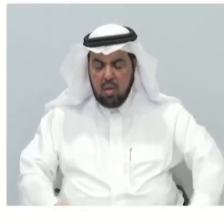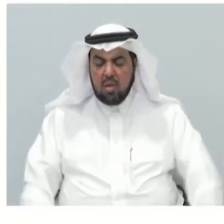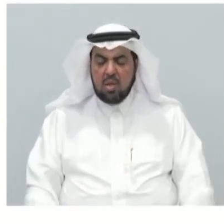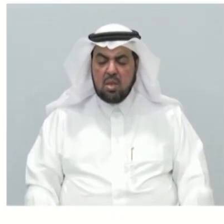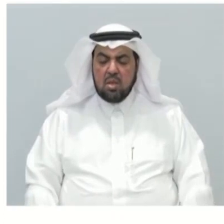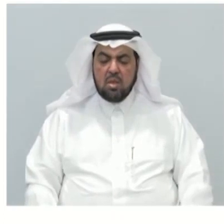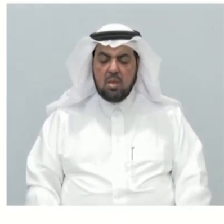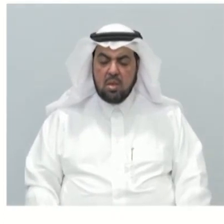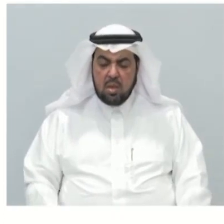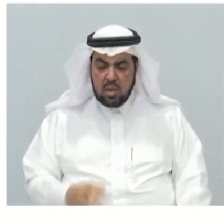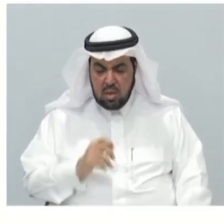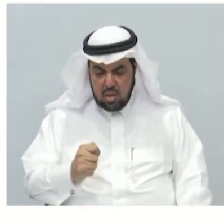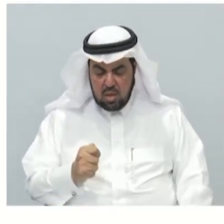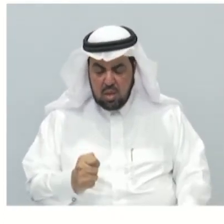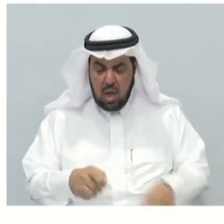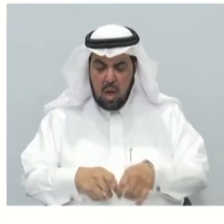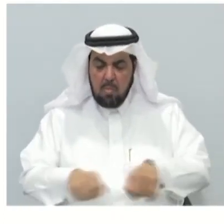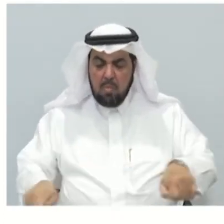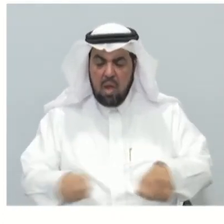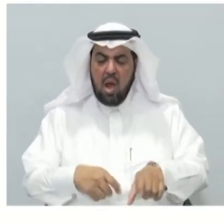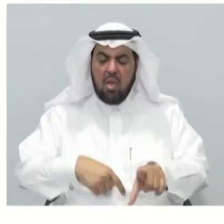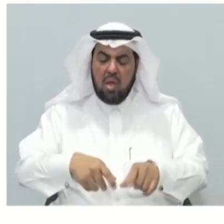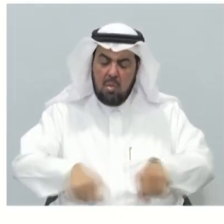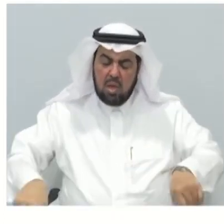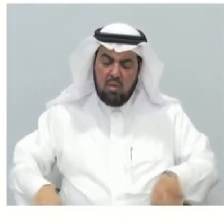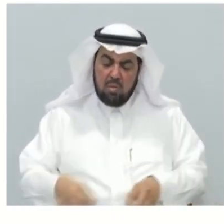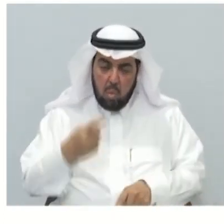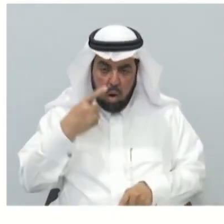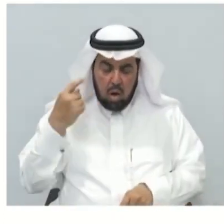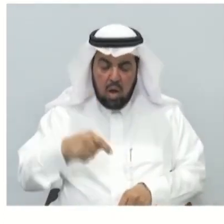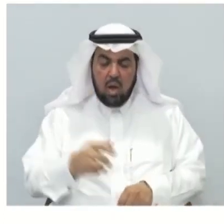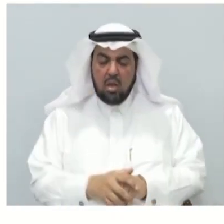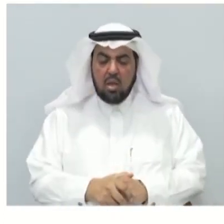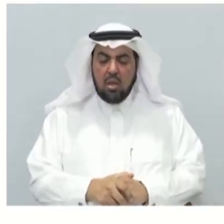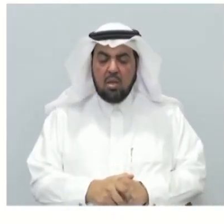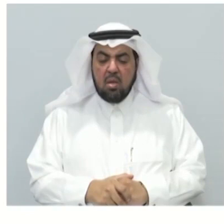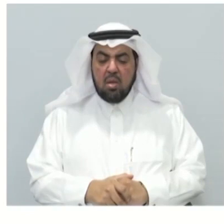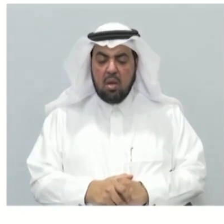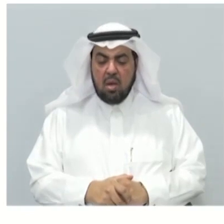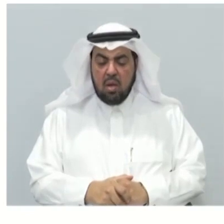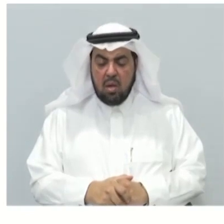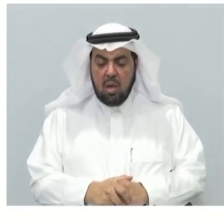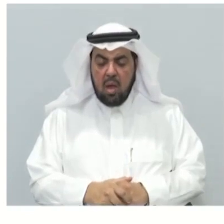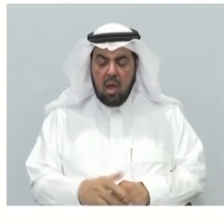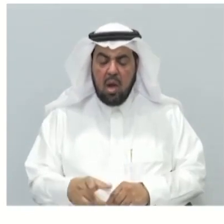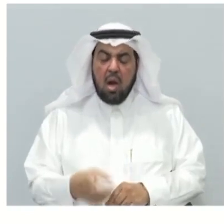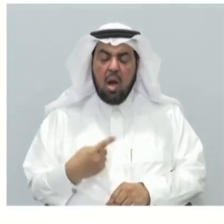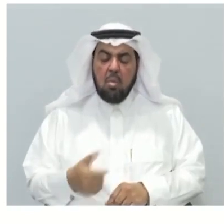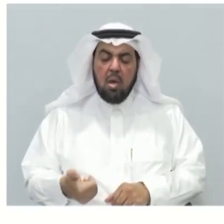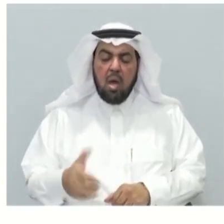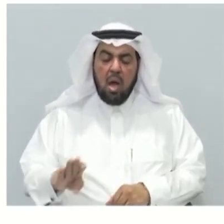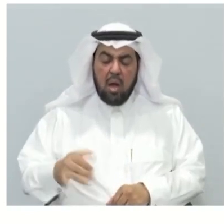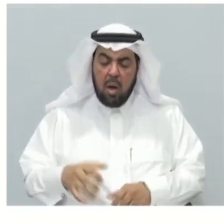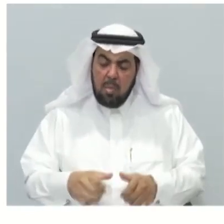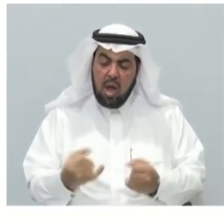علي قياس بعض بعض المسافات في من واقع الحياه ممتاز هنا في المسافات اراد اكرم ان يحسب